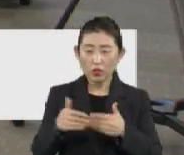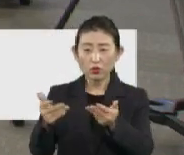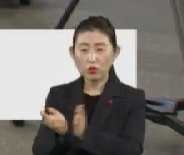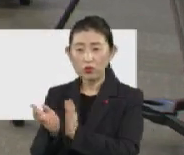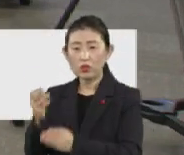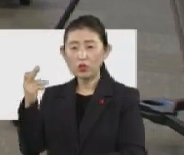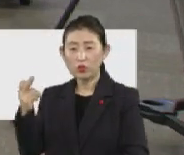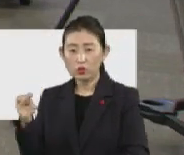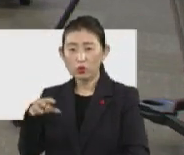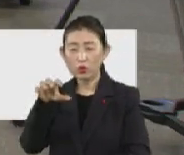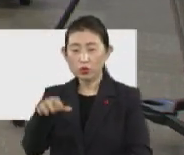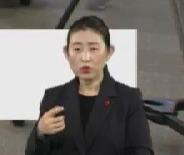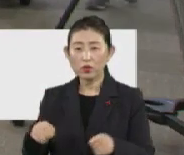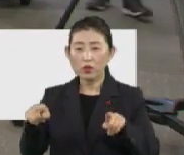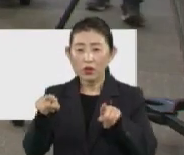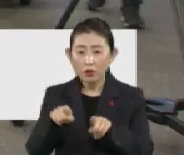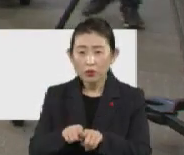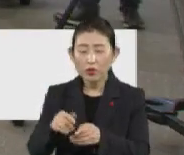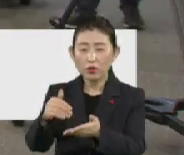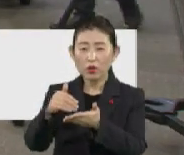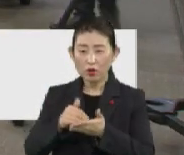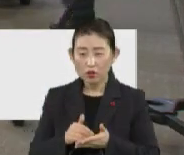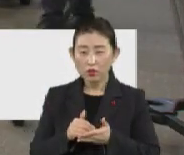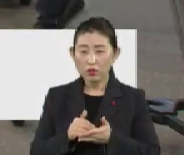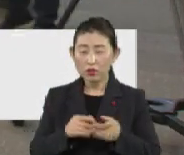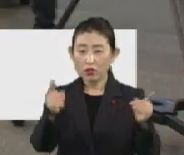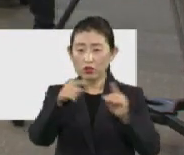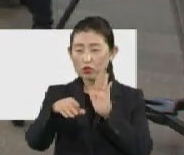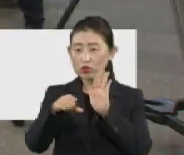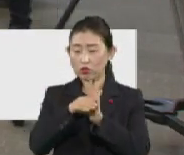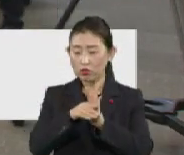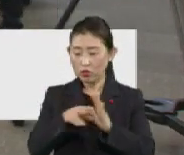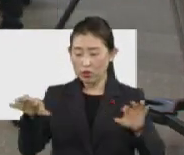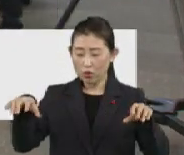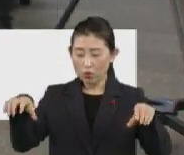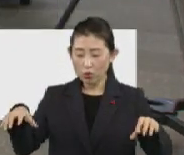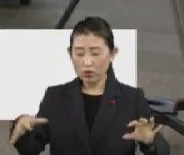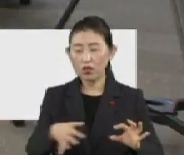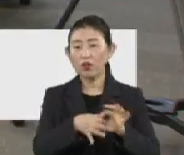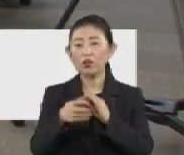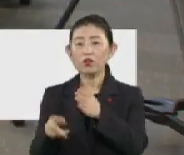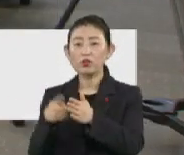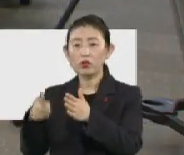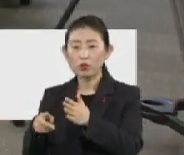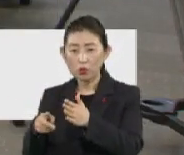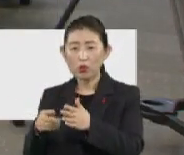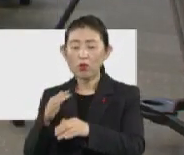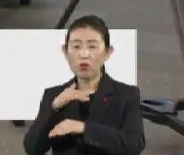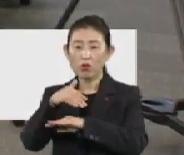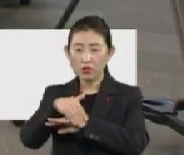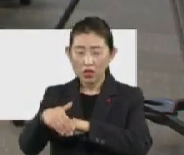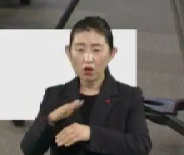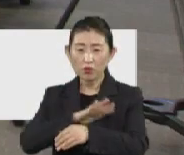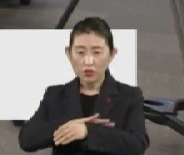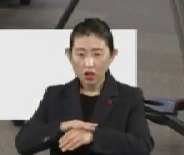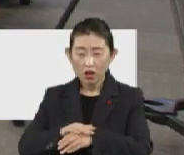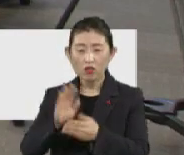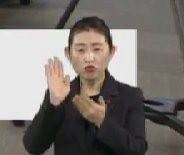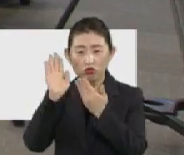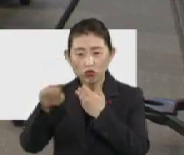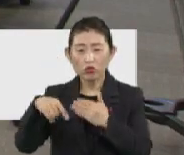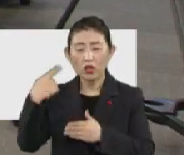시군에서 공동으로 건의해서 이번 중부권 횡단 철도라는 계획이 있기 때문에 이 사업이 원활히 진행된